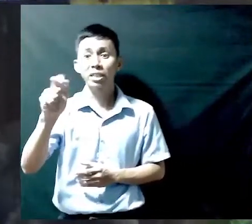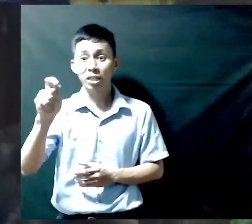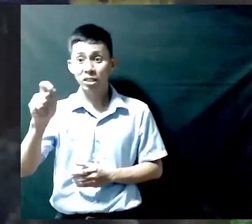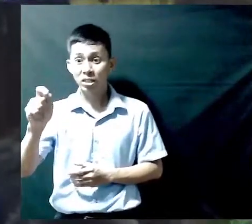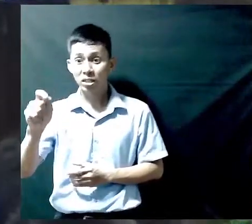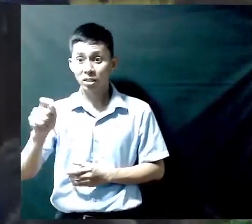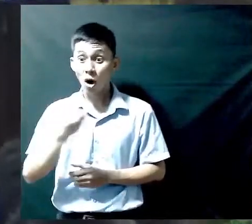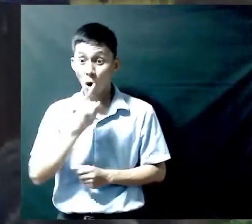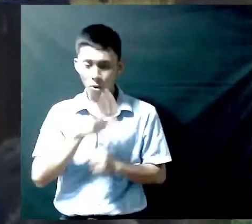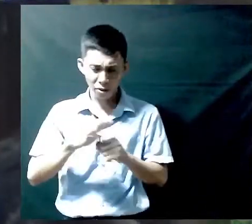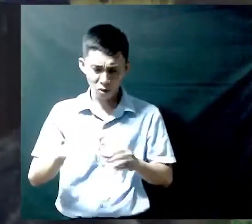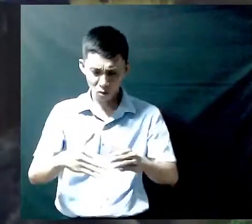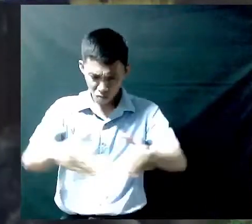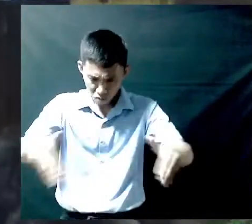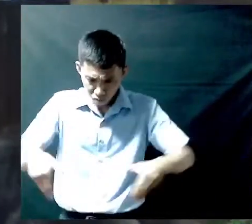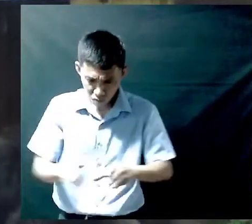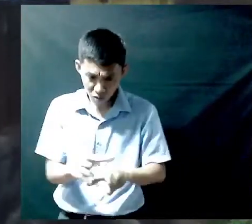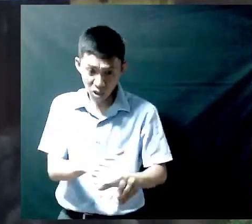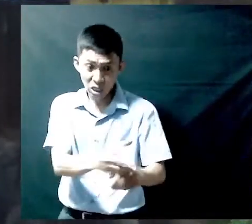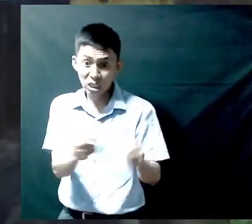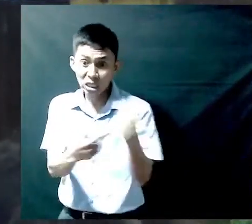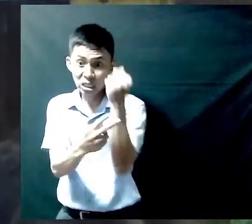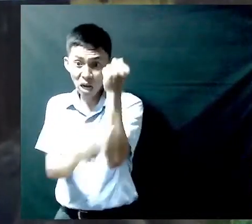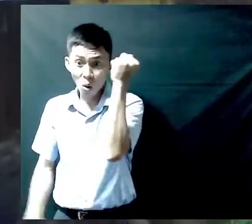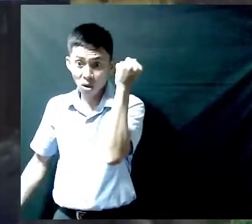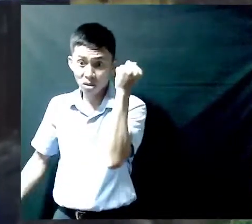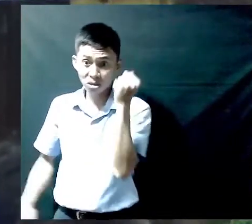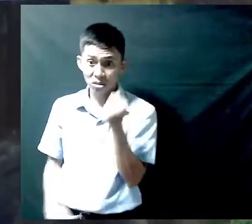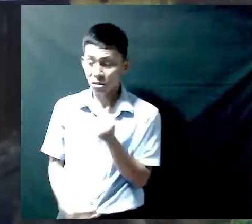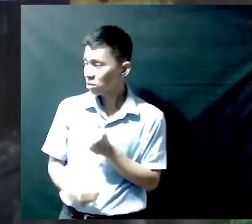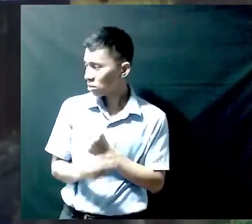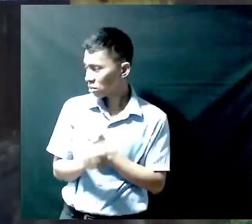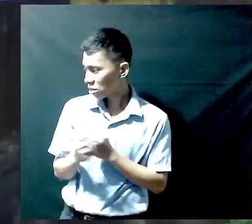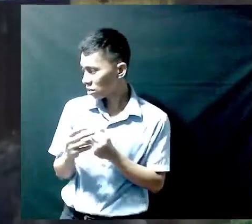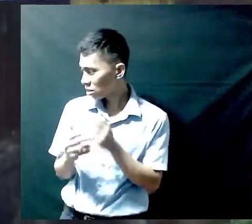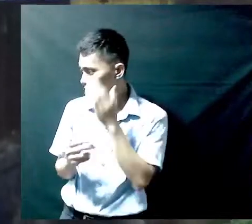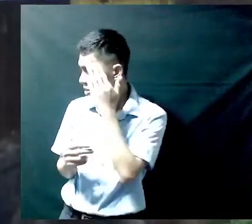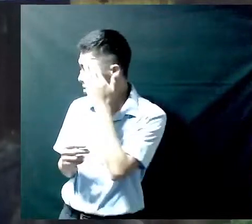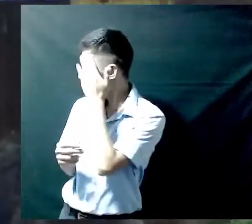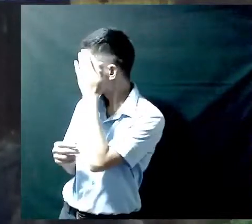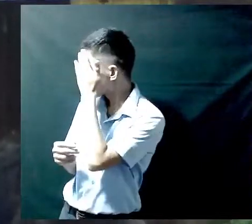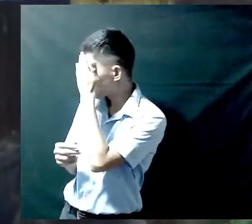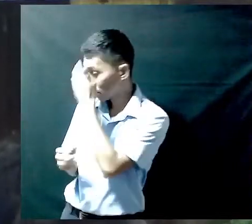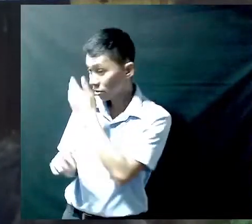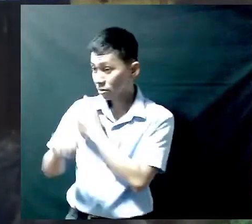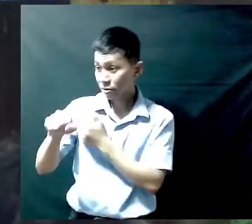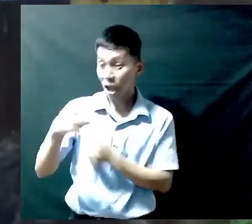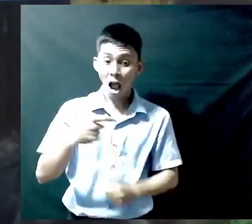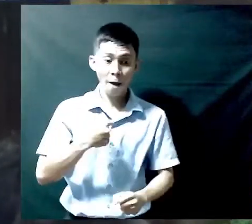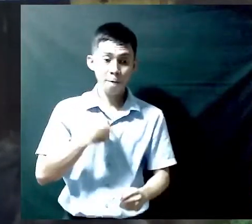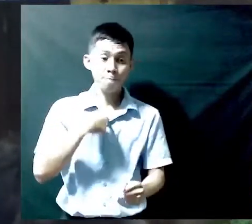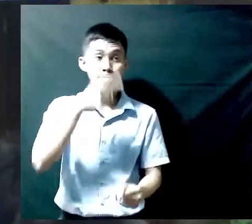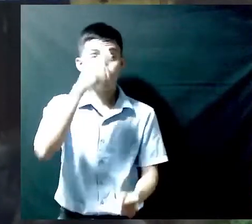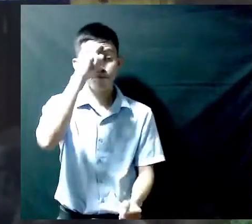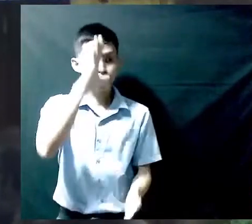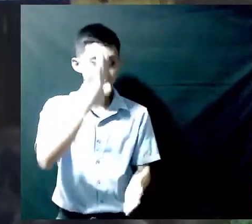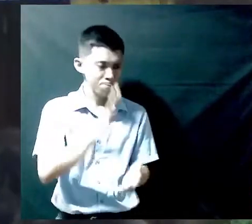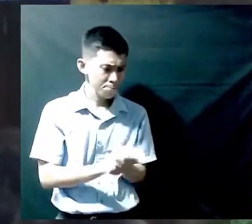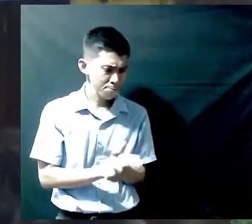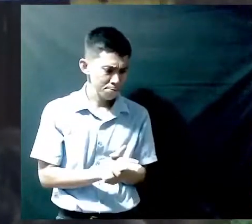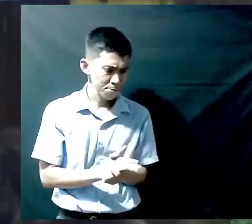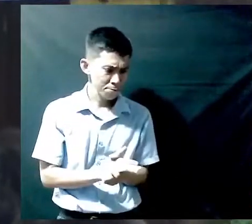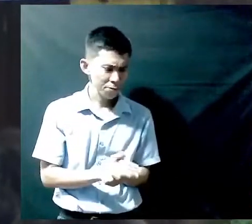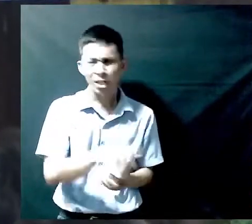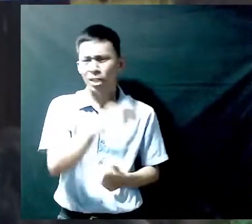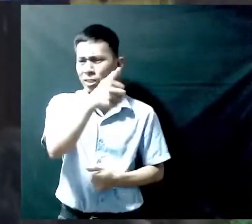mightily. Alam niyo mga kapatid, pagiging niyo maigi, no? Ako naniniwala na kahit